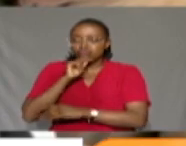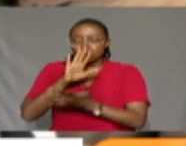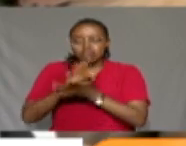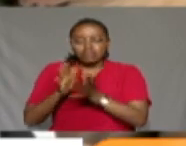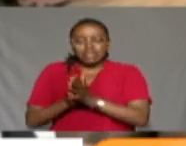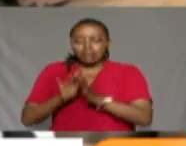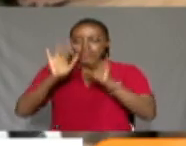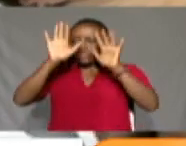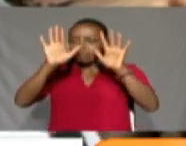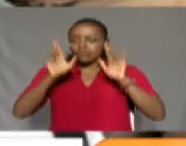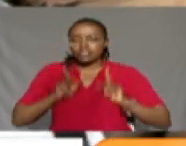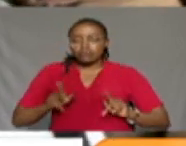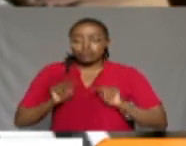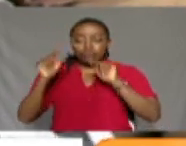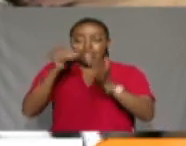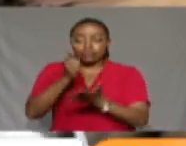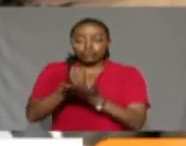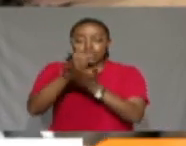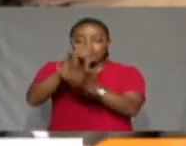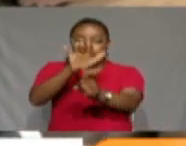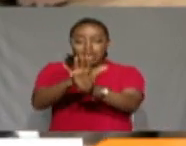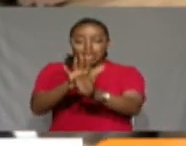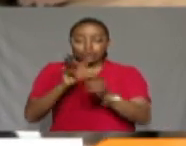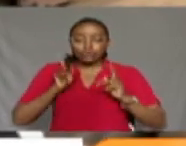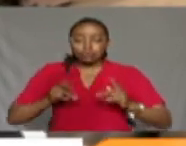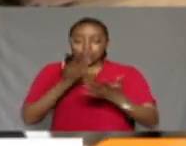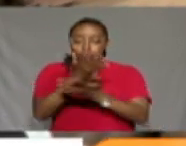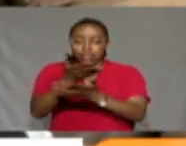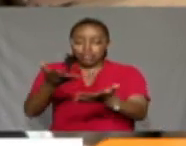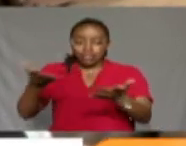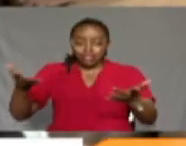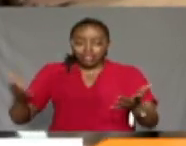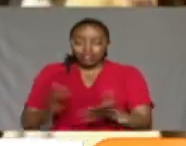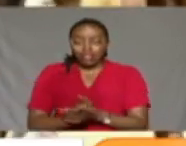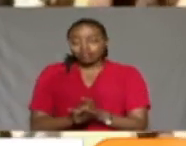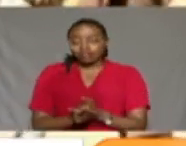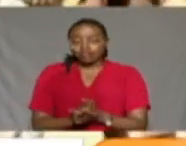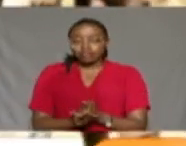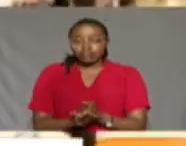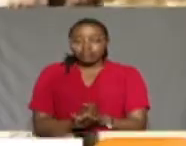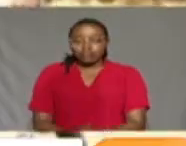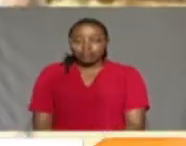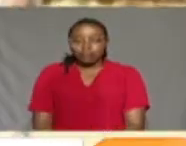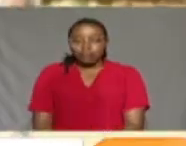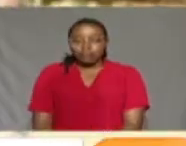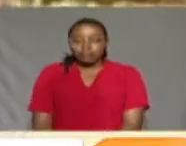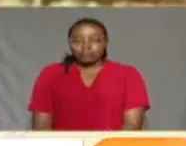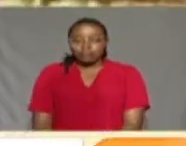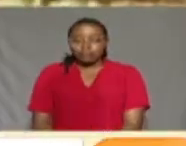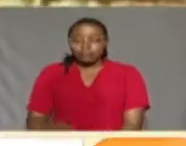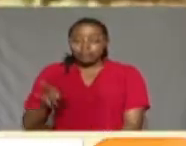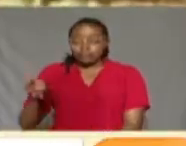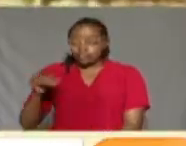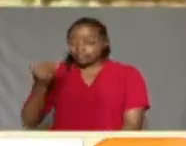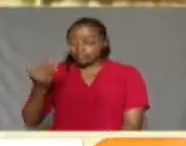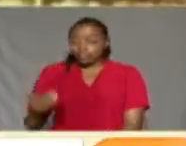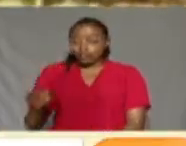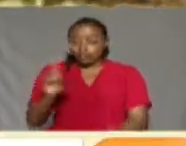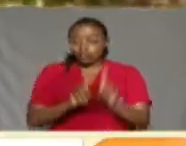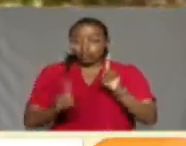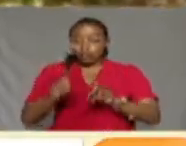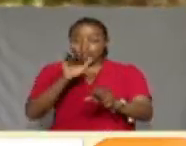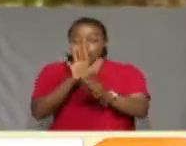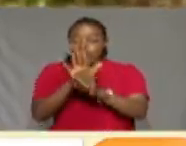baadaye. Na watakuja kuwasaidia watu wengine na hata hawa kimaisha. This child dances like